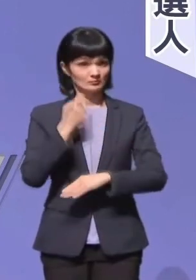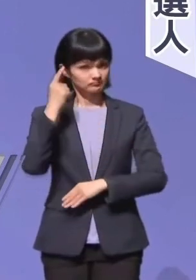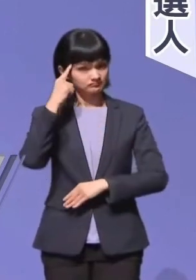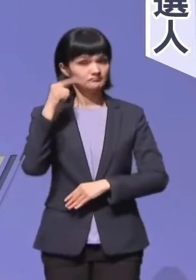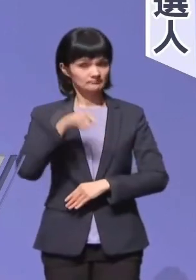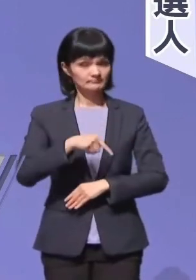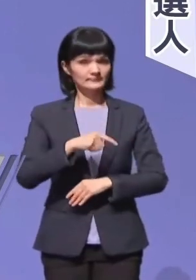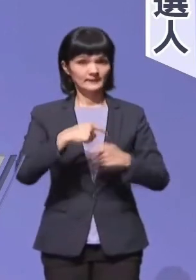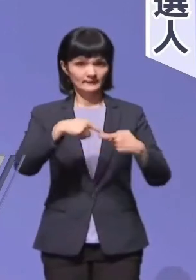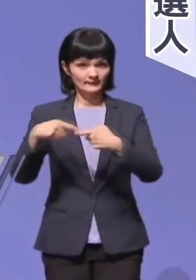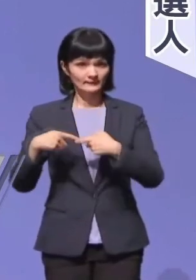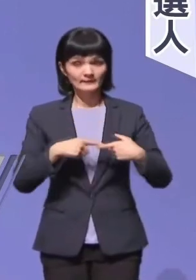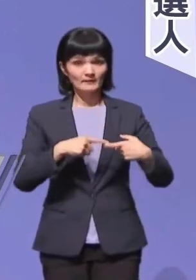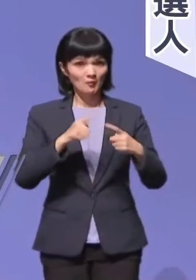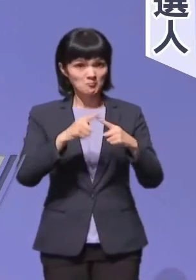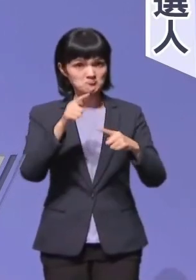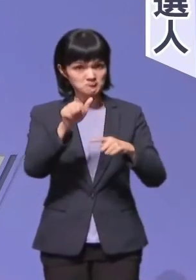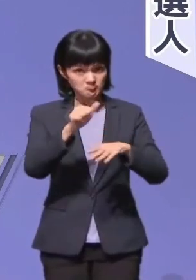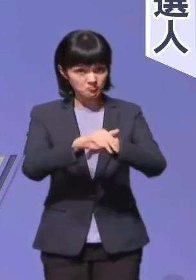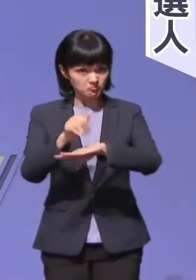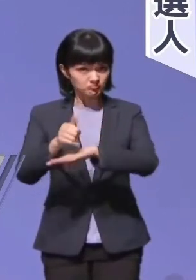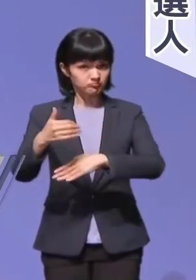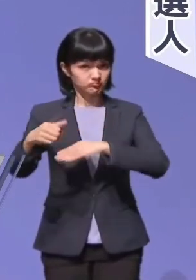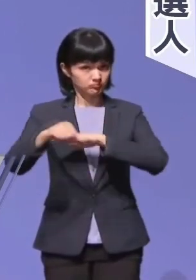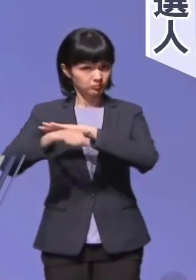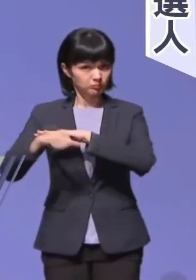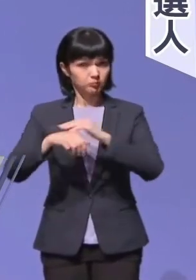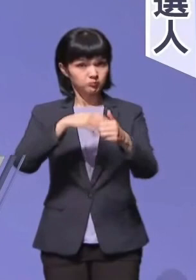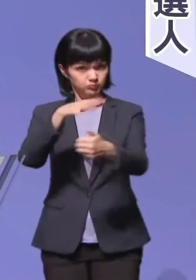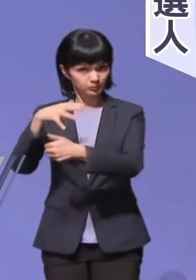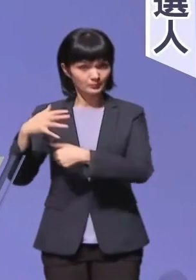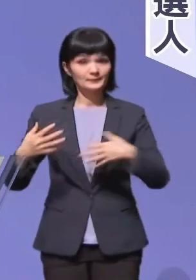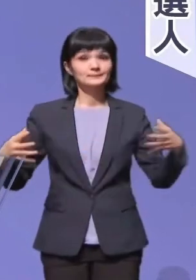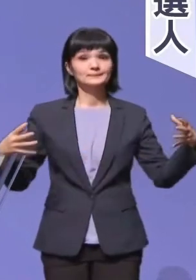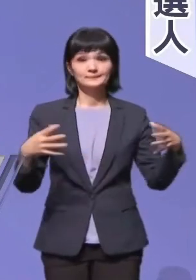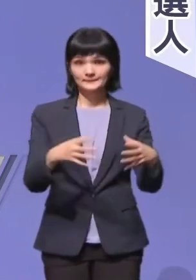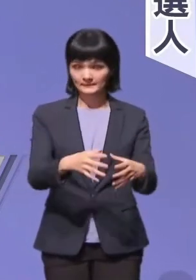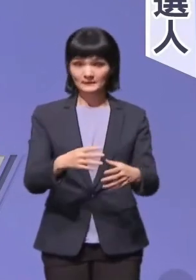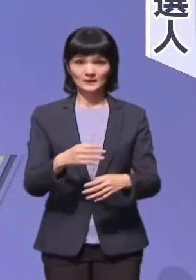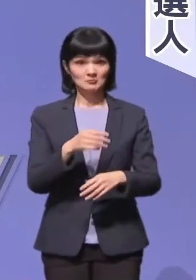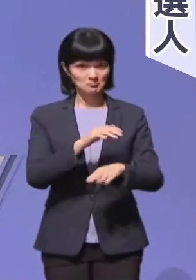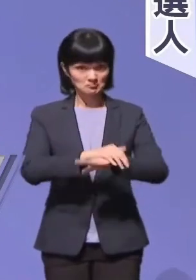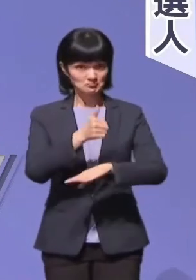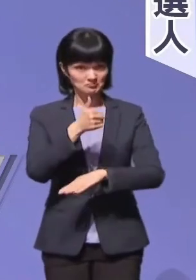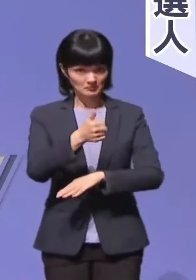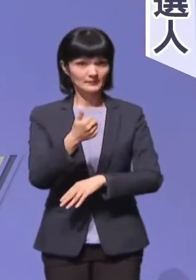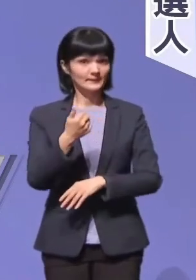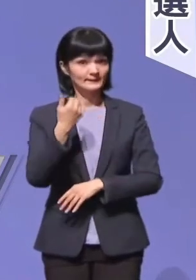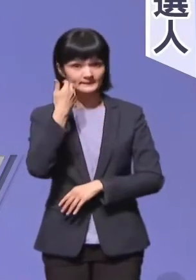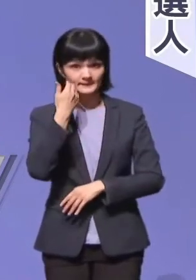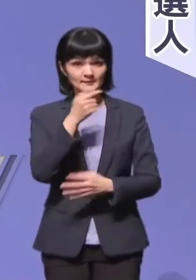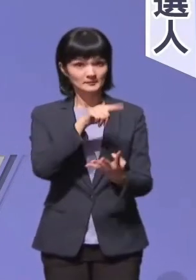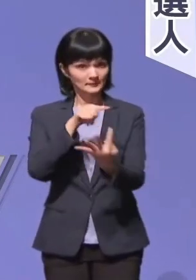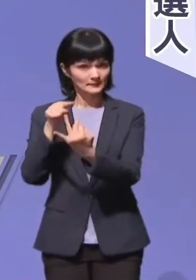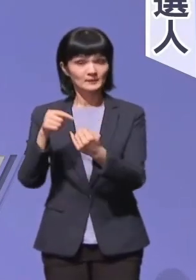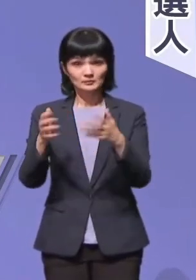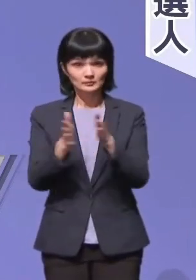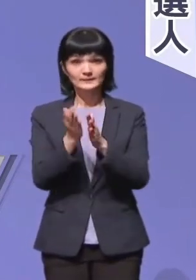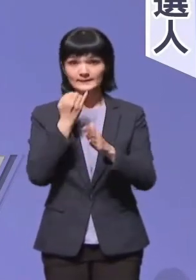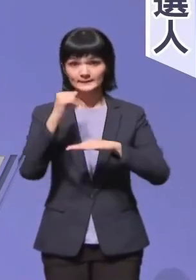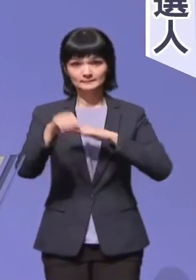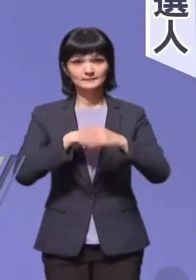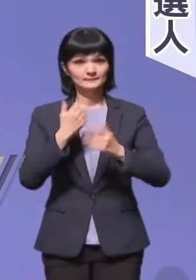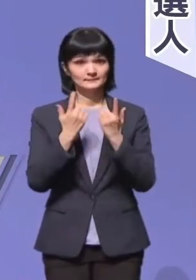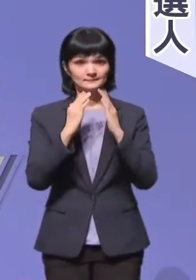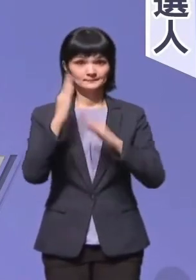府，广纳人才，广纳百川，让所有有才能的人、有能干的人都能够进到台北市政府